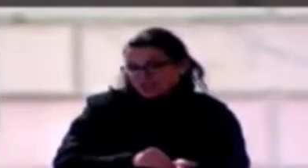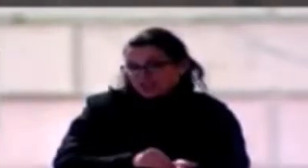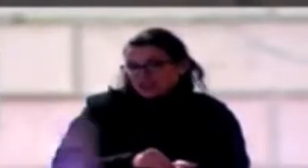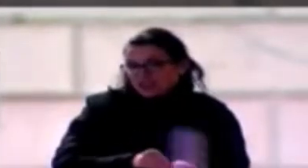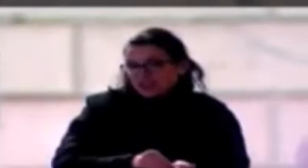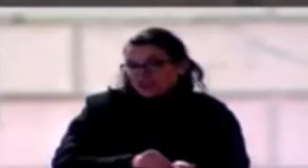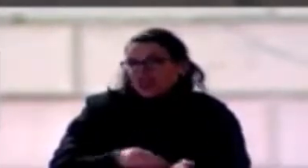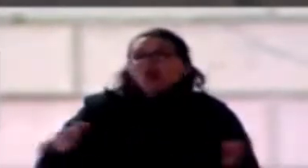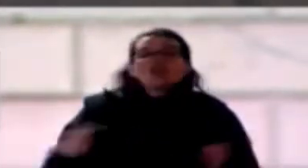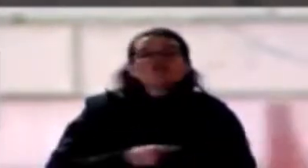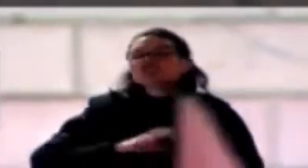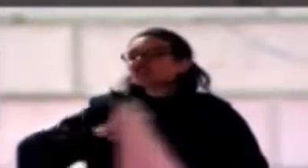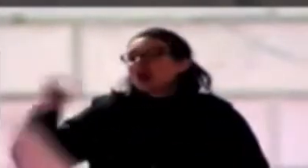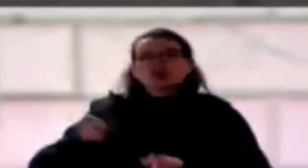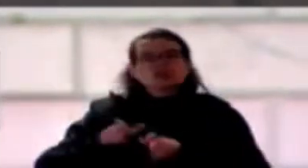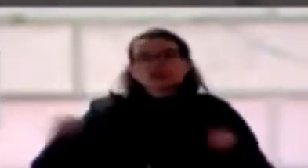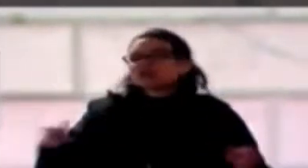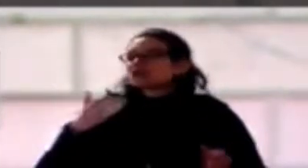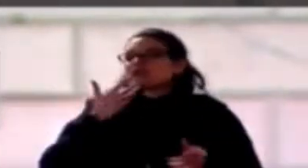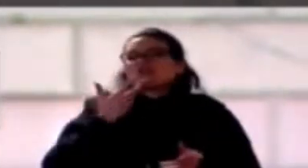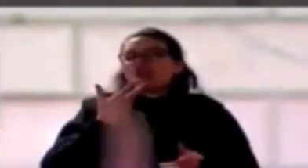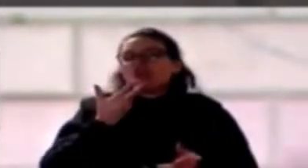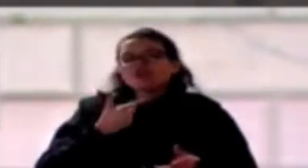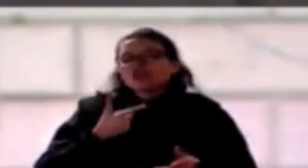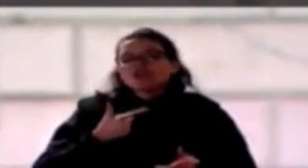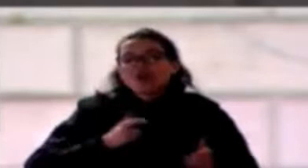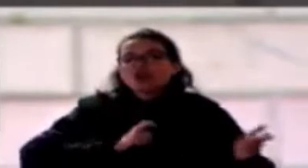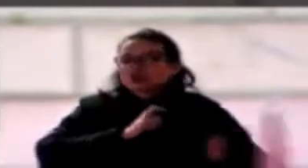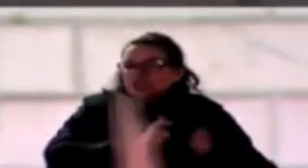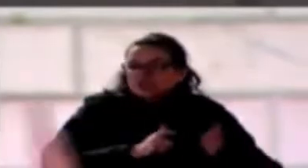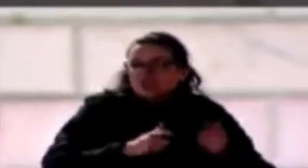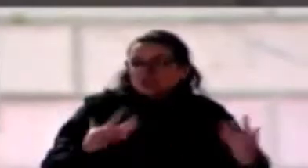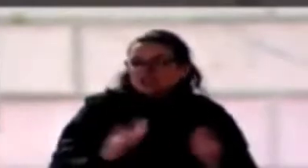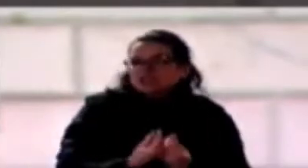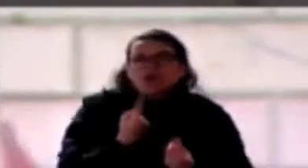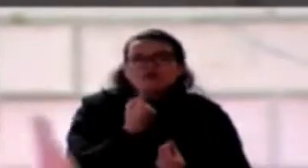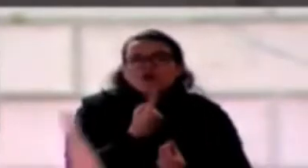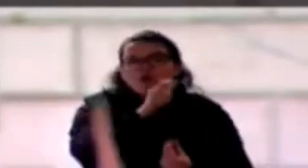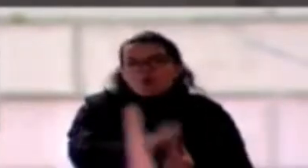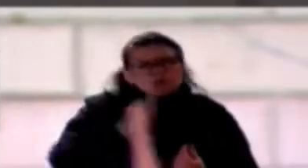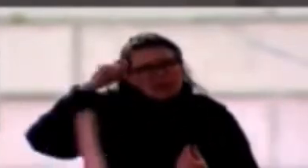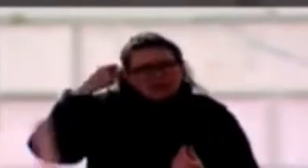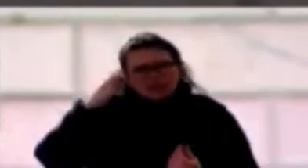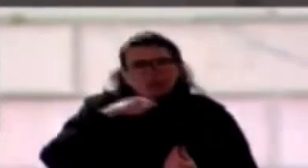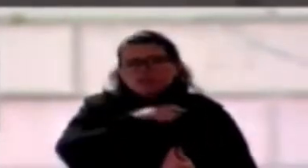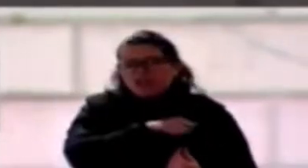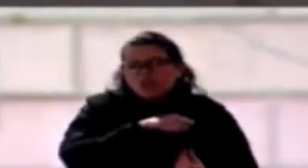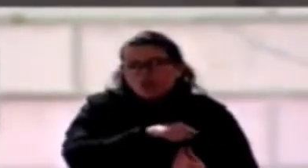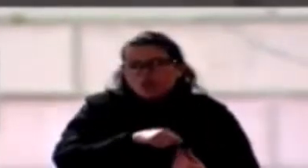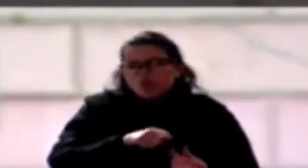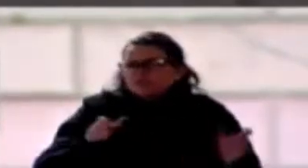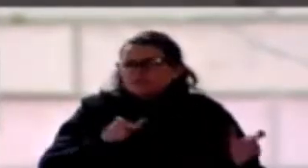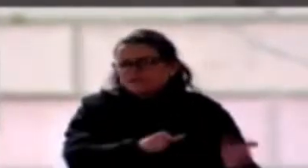invece trattare, ripeto, con un criminale affidato ai servizi sociali,